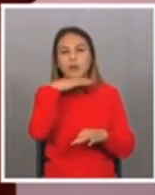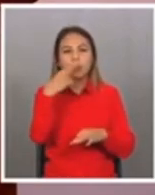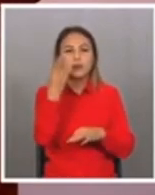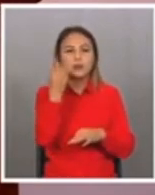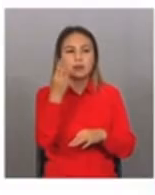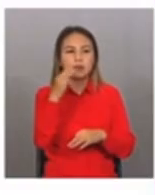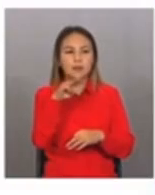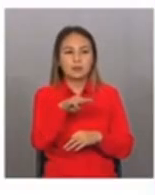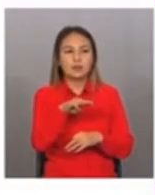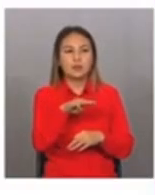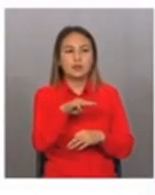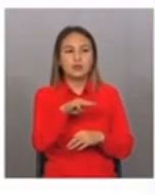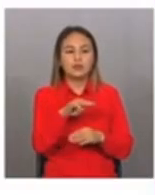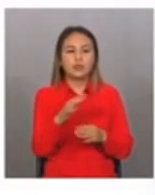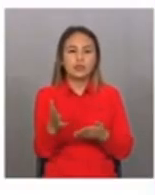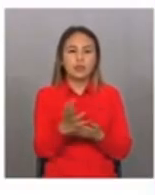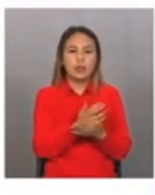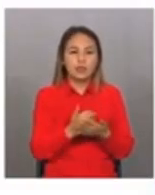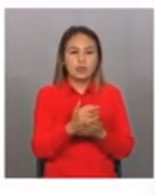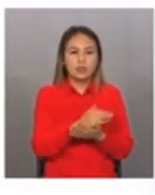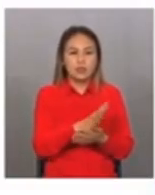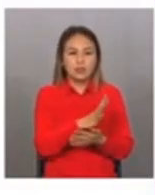ондаған центнер күріш жиналды.